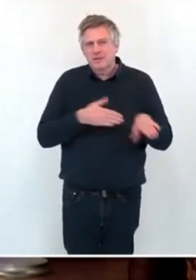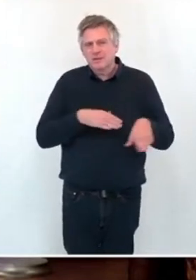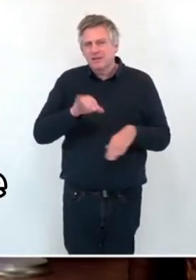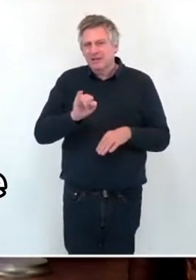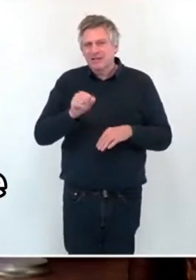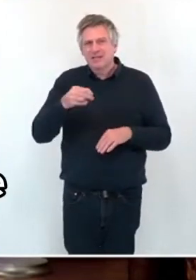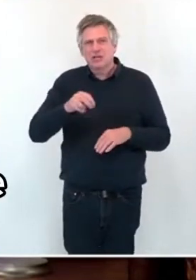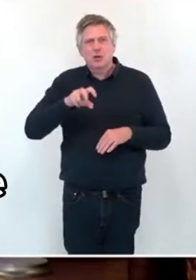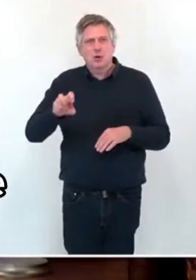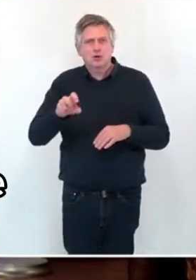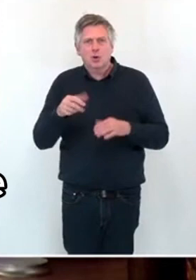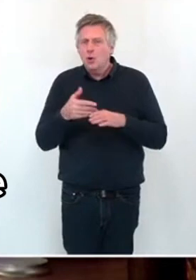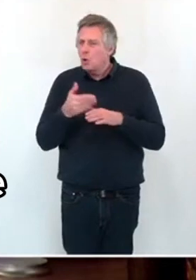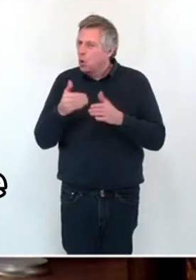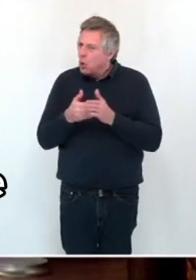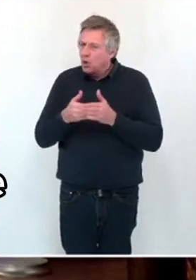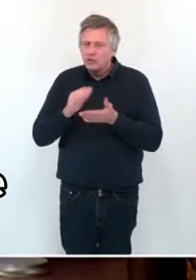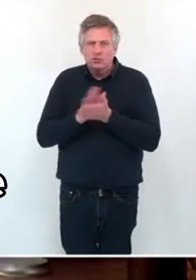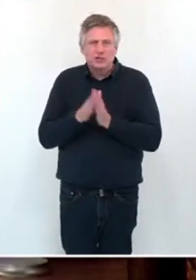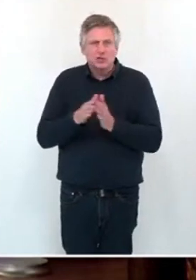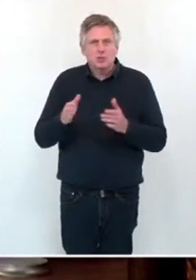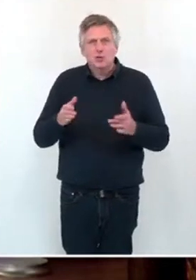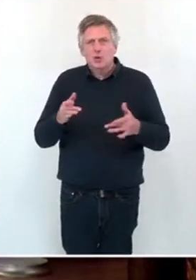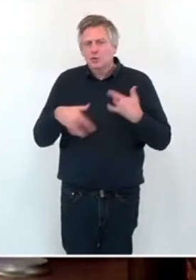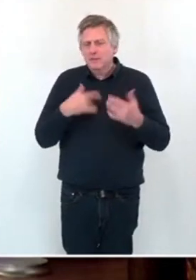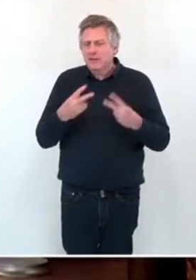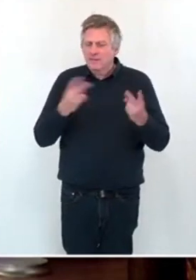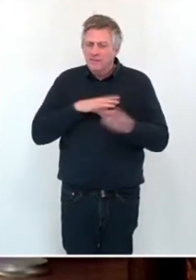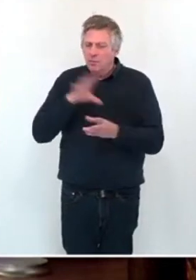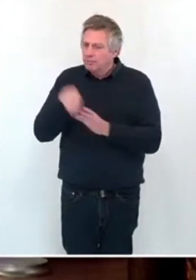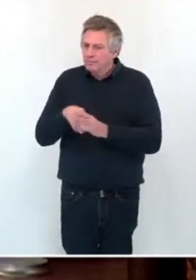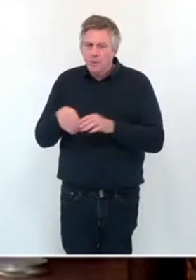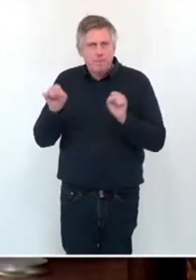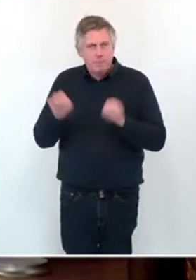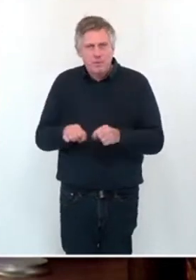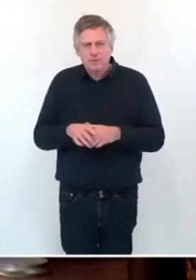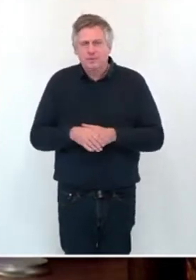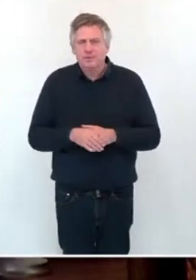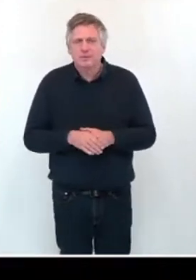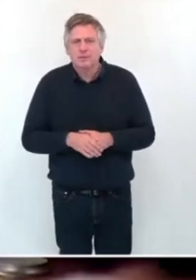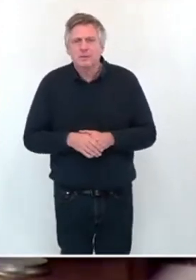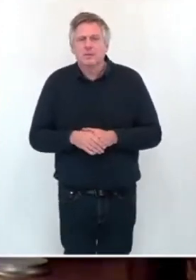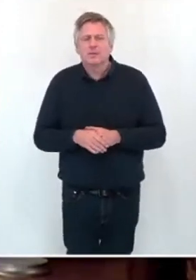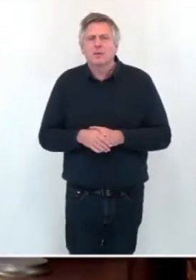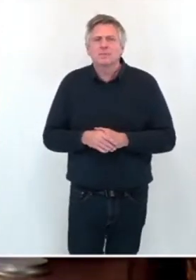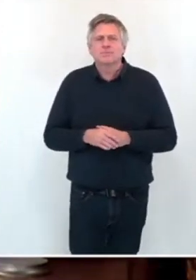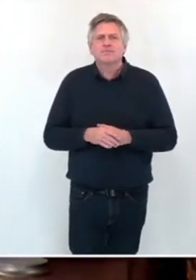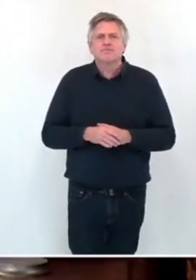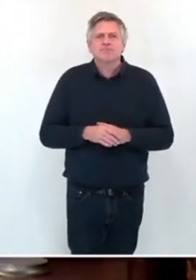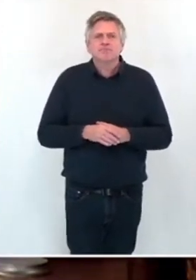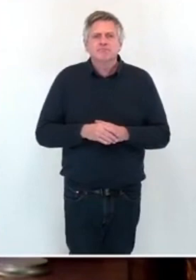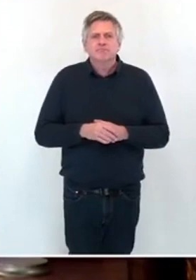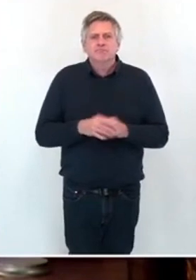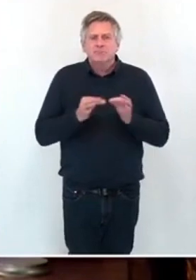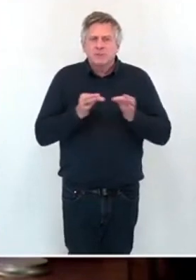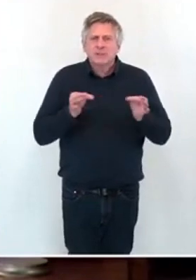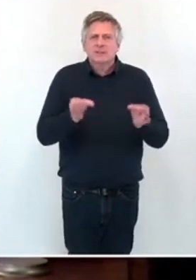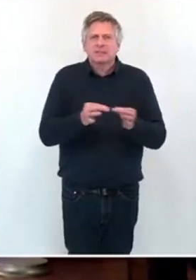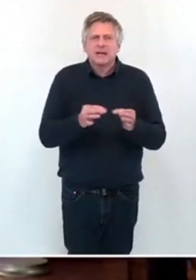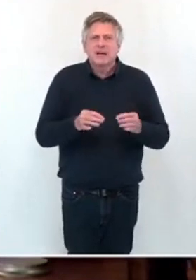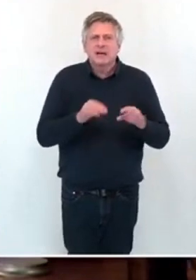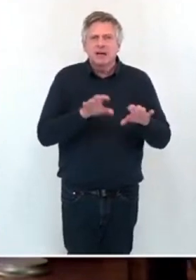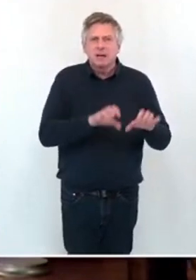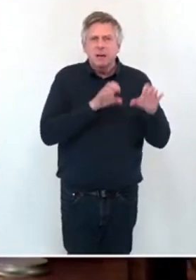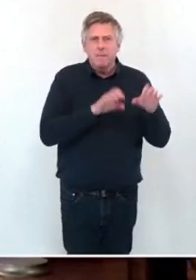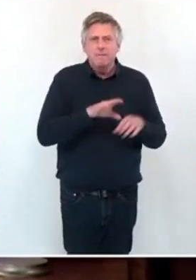toujours accessible à toutes les associations du spectacle vivant. La transformation des usages de la grande salle de l'annexe de la base